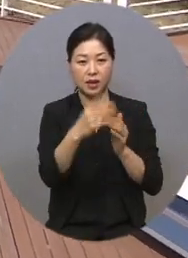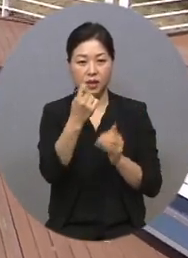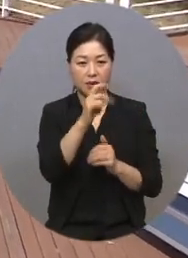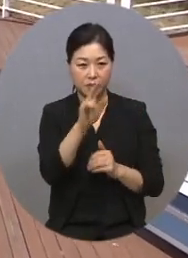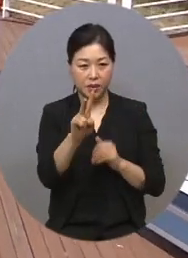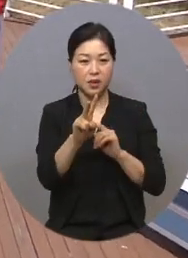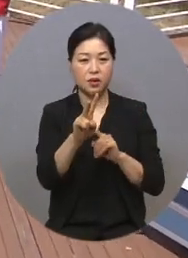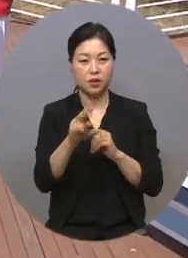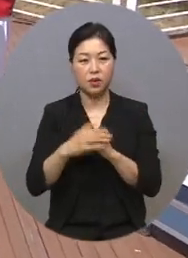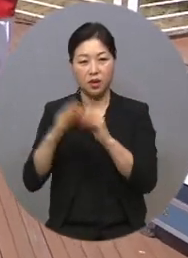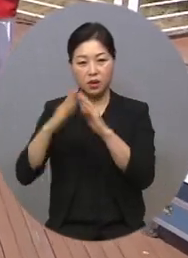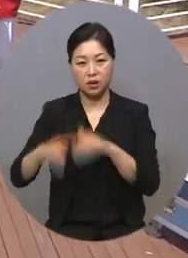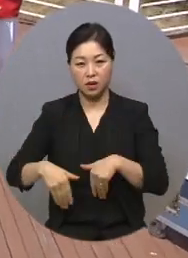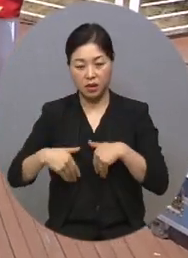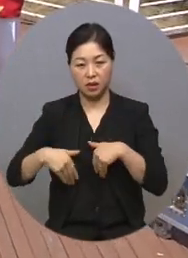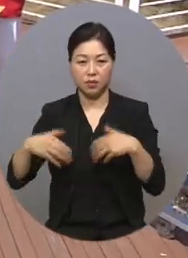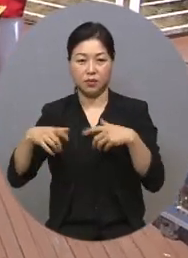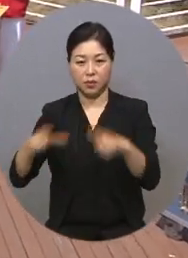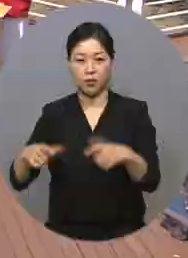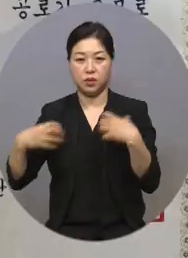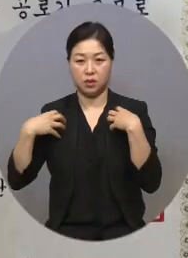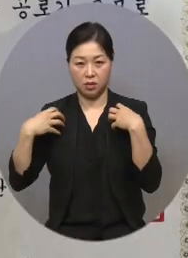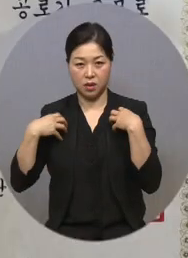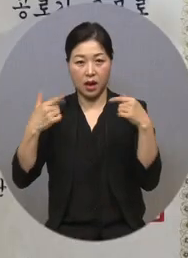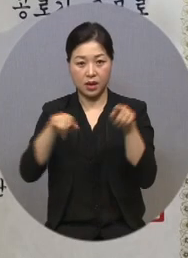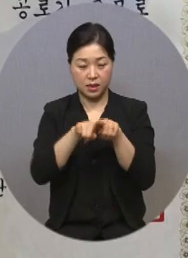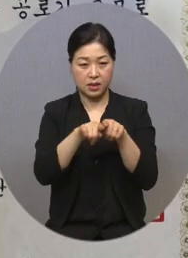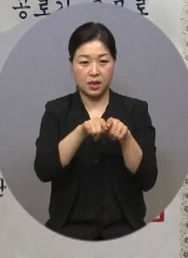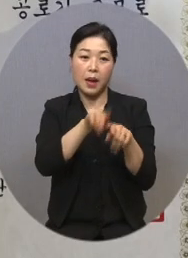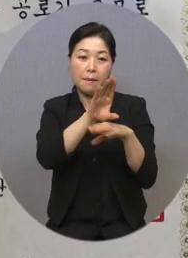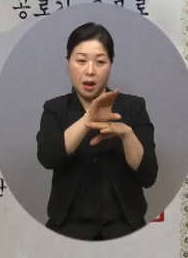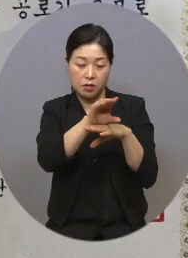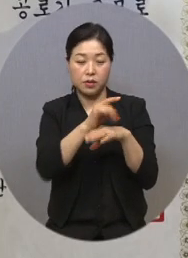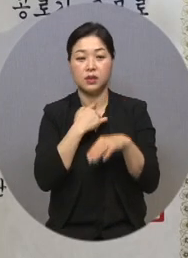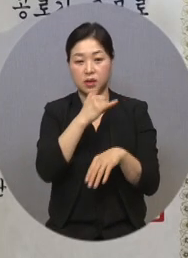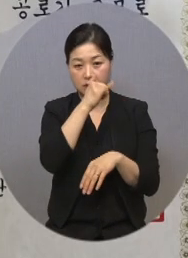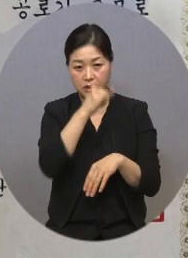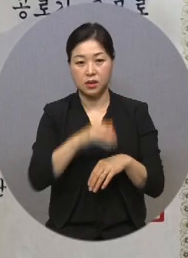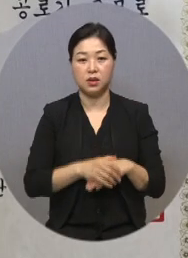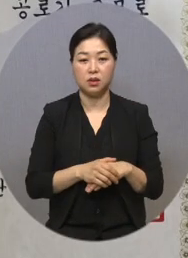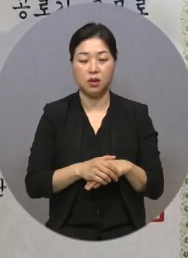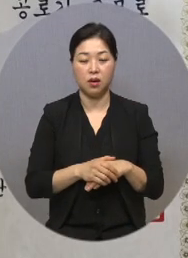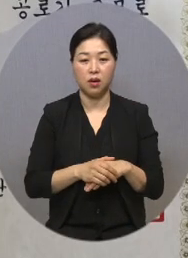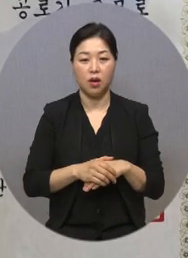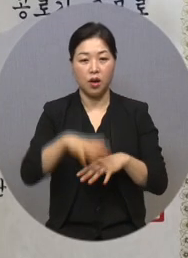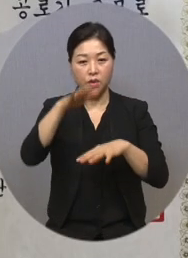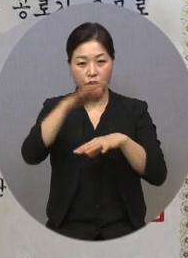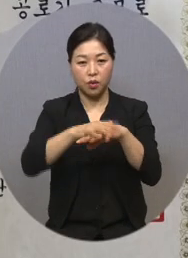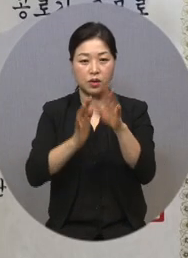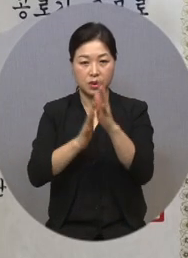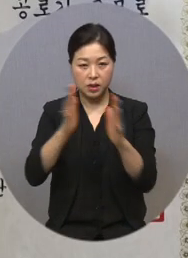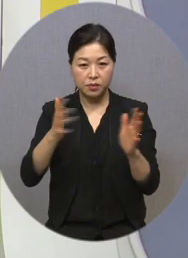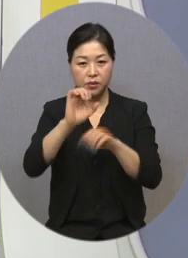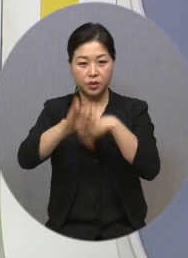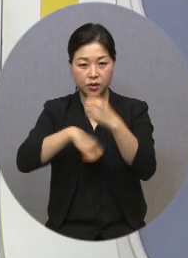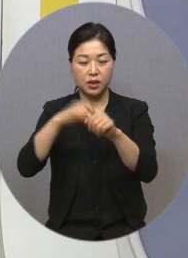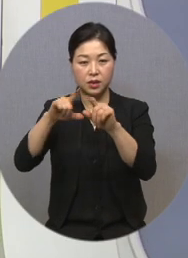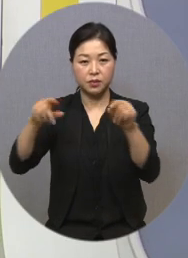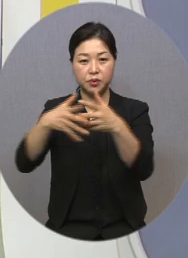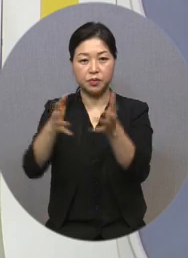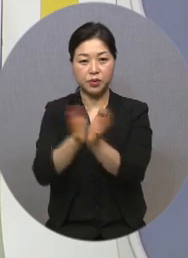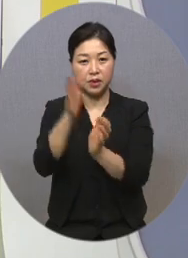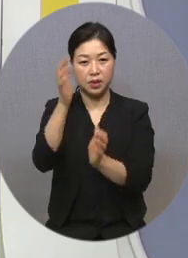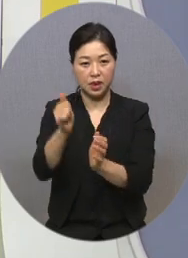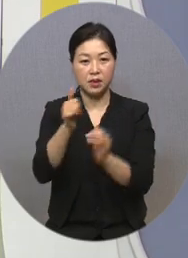남도장터가 같이 우리가 방송을 했었잖아요. 네, 그래서 네. 잘했다고 농림축산식품부 장관님께서 상